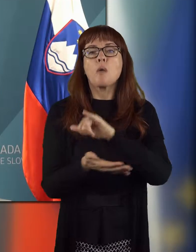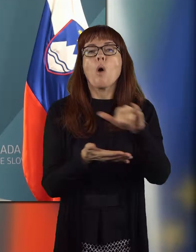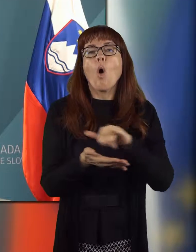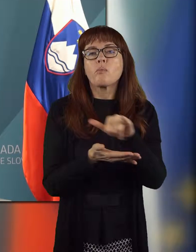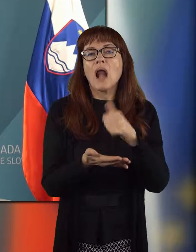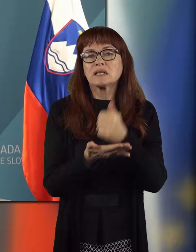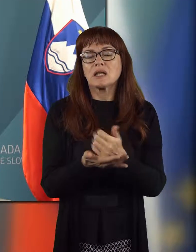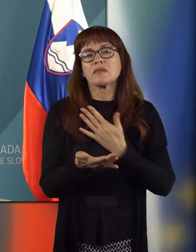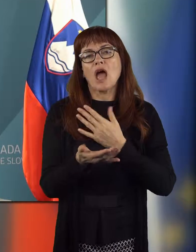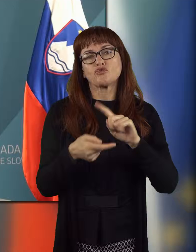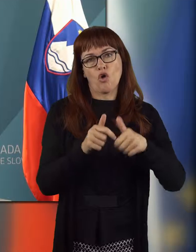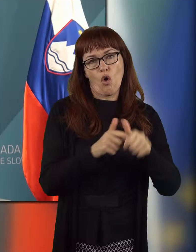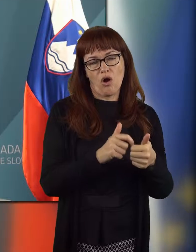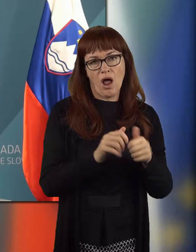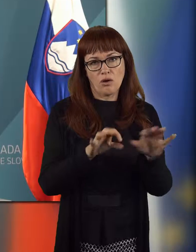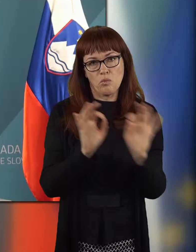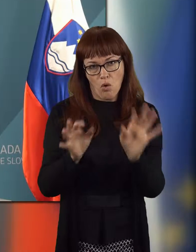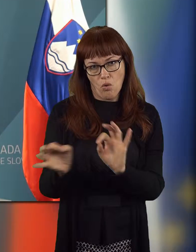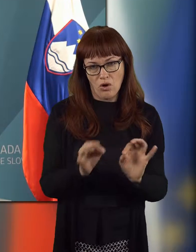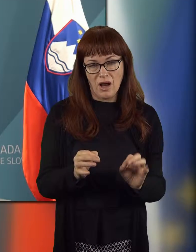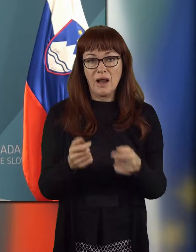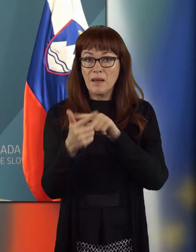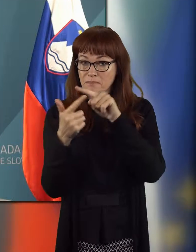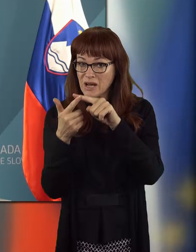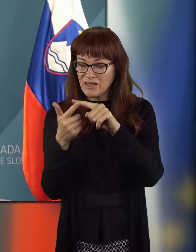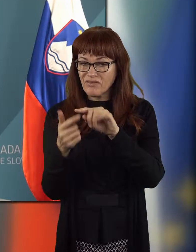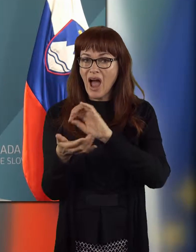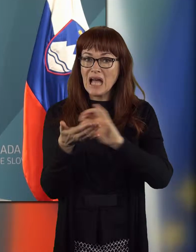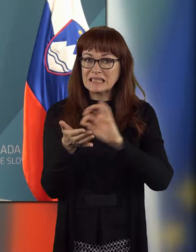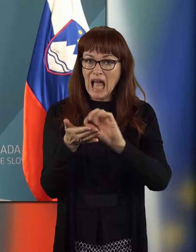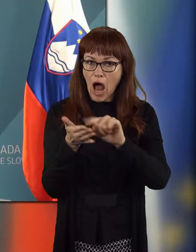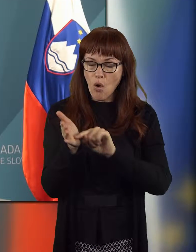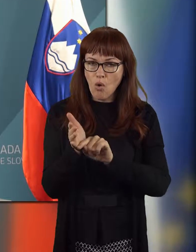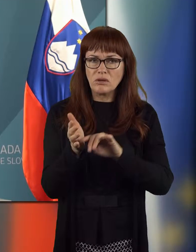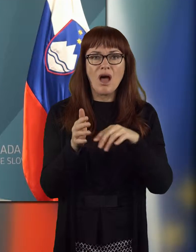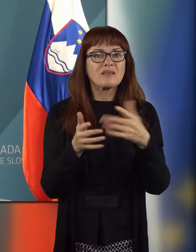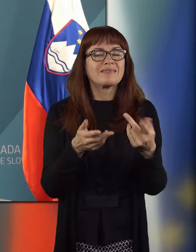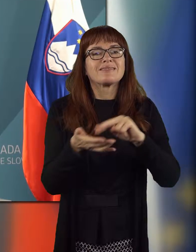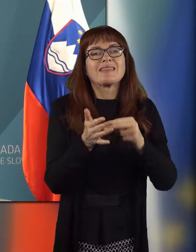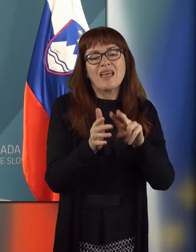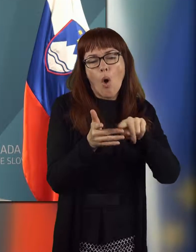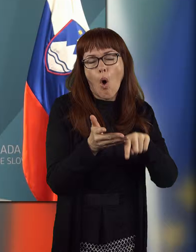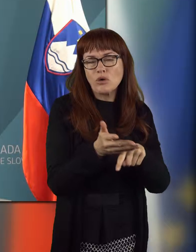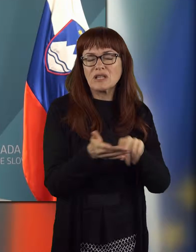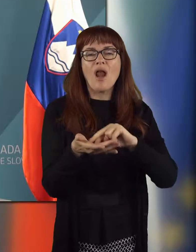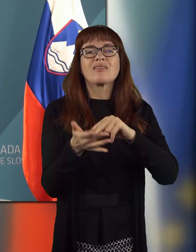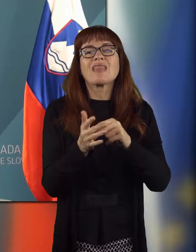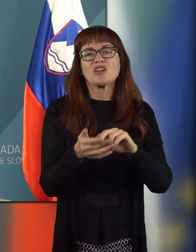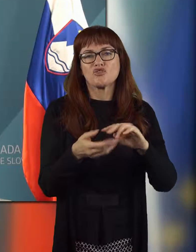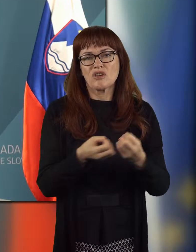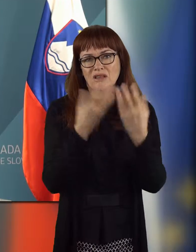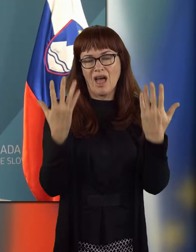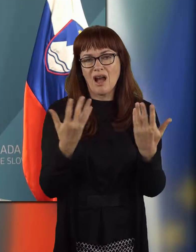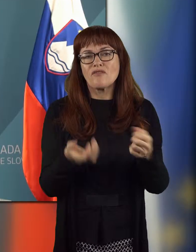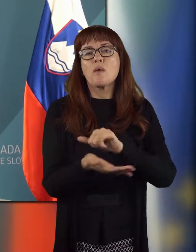naših organov. Naj povem, da ste razen prvih 2 zakonov večina predpisov tehnične narave, ker urejajo